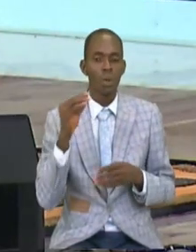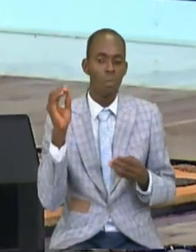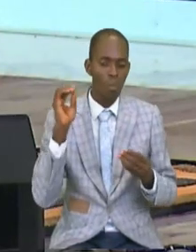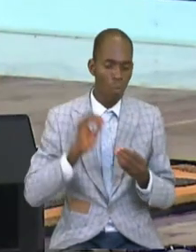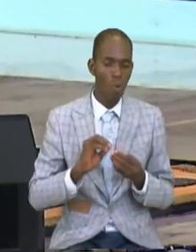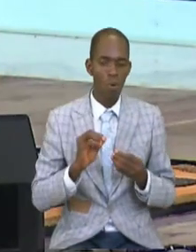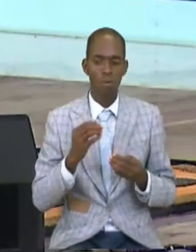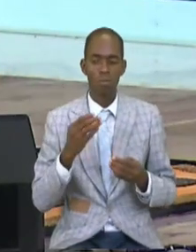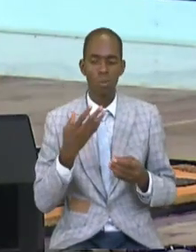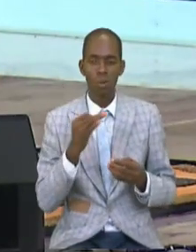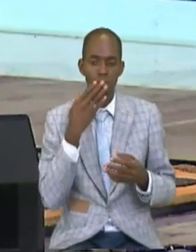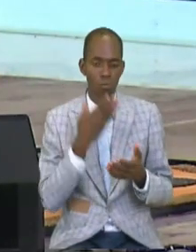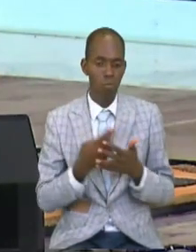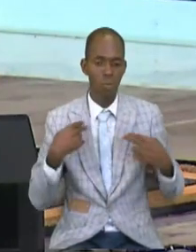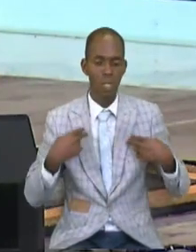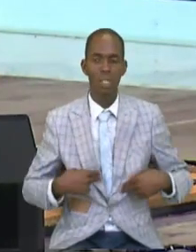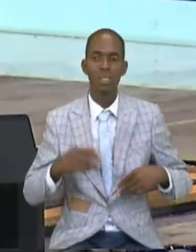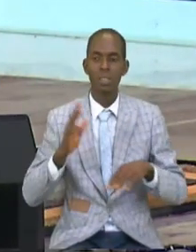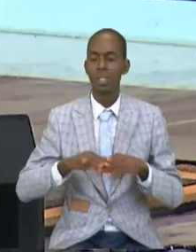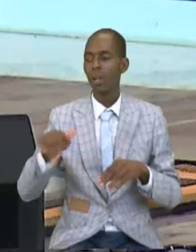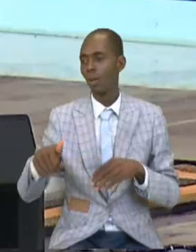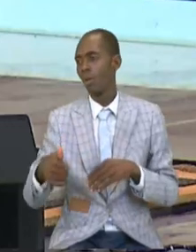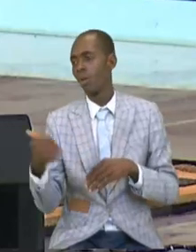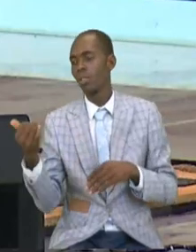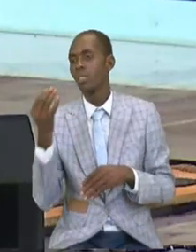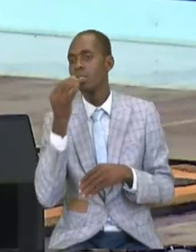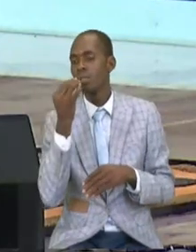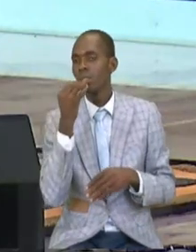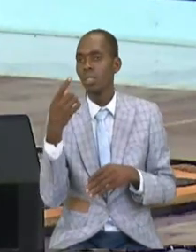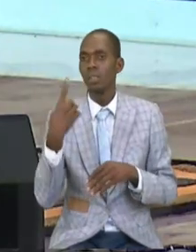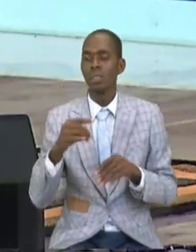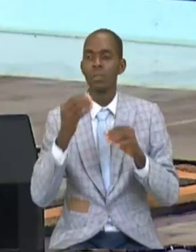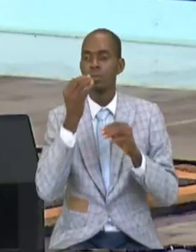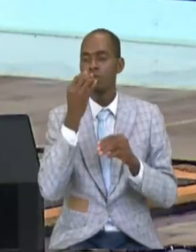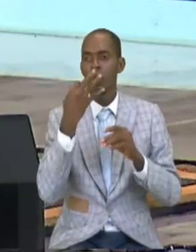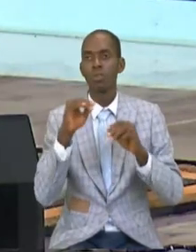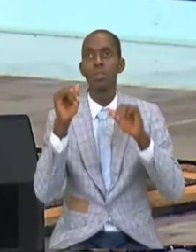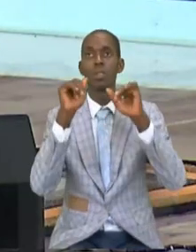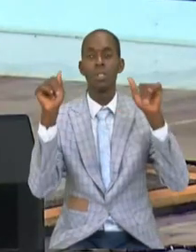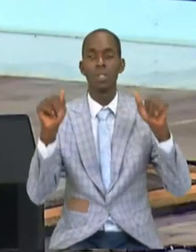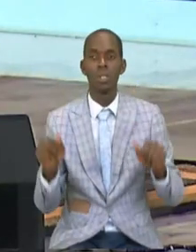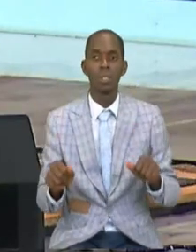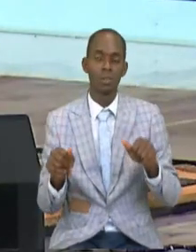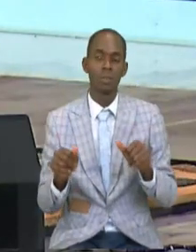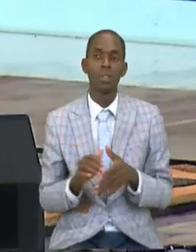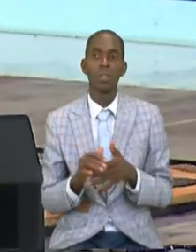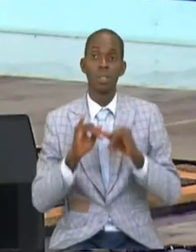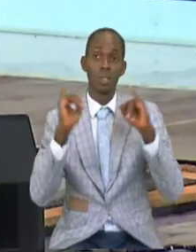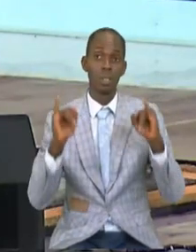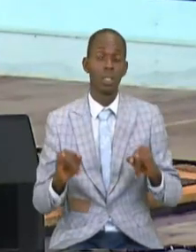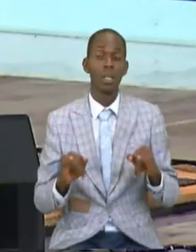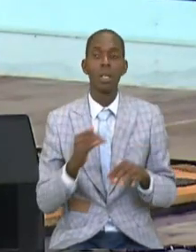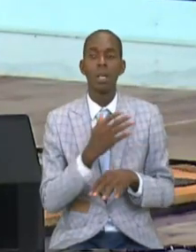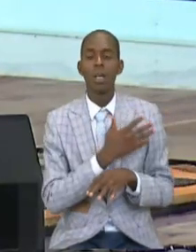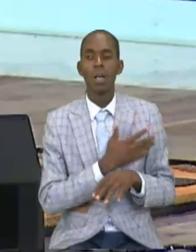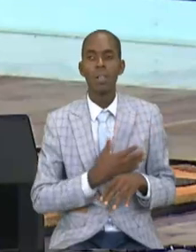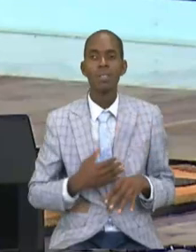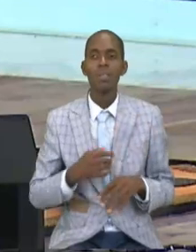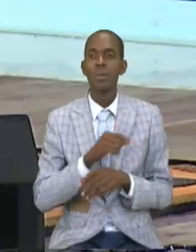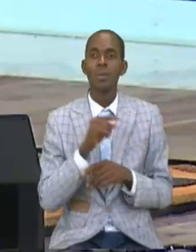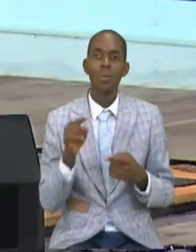l'embonpoint plus que ceux qui mangeaient la nourriture des dieux de Babylone. Et lorsqu'ils bénissent notre pain et notre